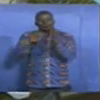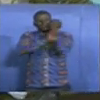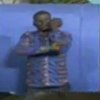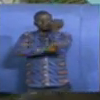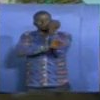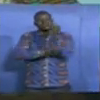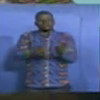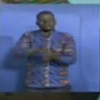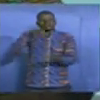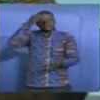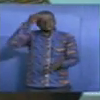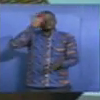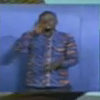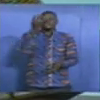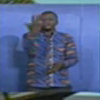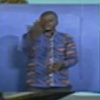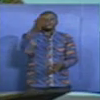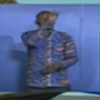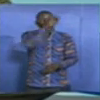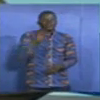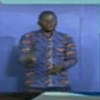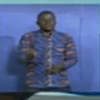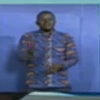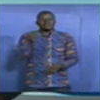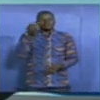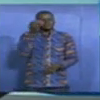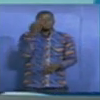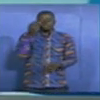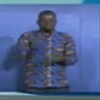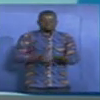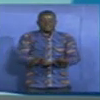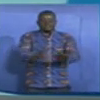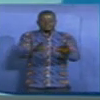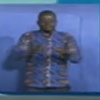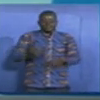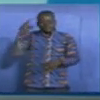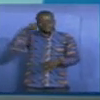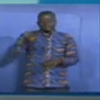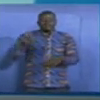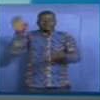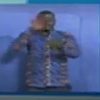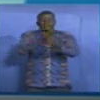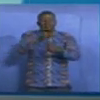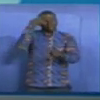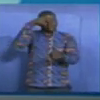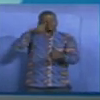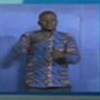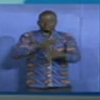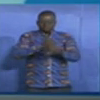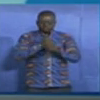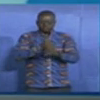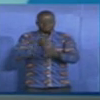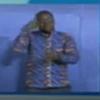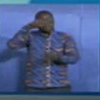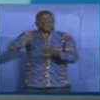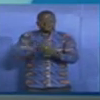de 75% du miel mondial est contaminé par des pesticides, des concentrations qui ne seraient pas dangereuses pour